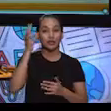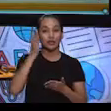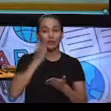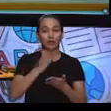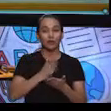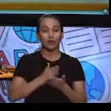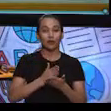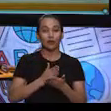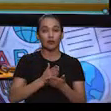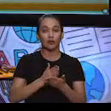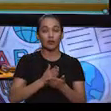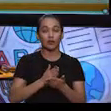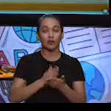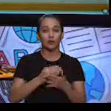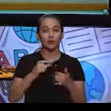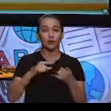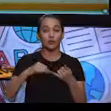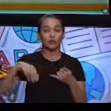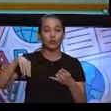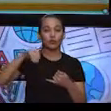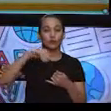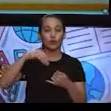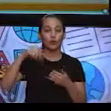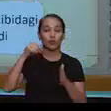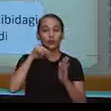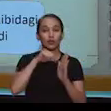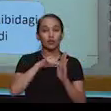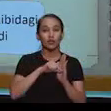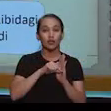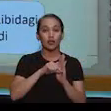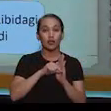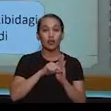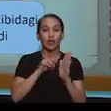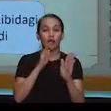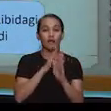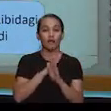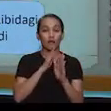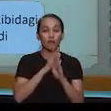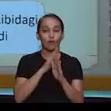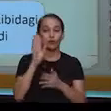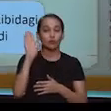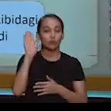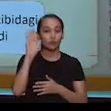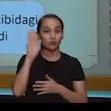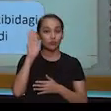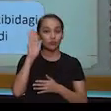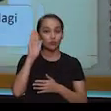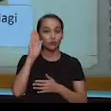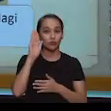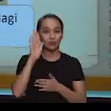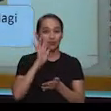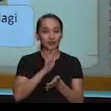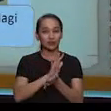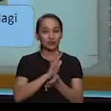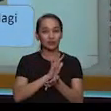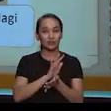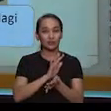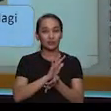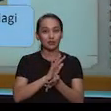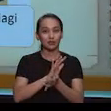eslatib o'taman. Demak, tuproqning tarkibida havo, suv,